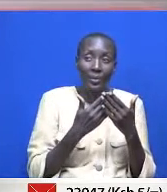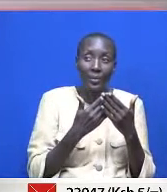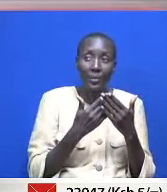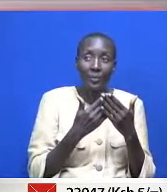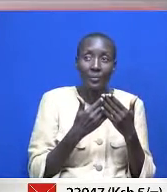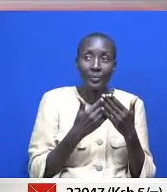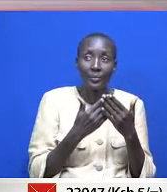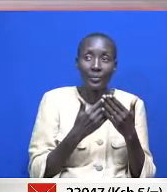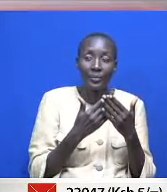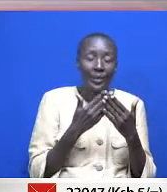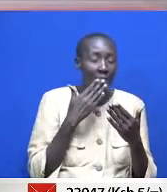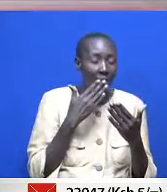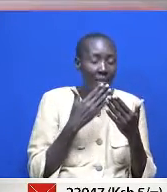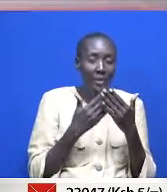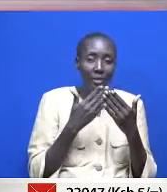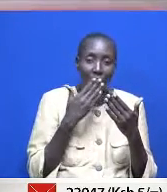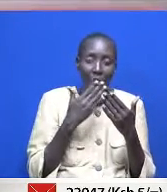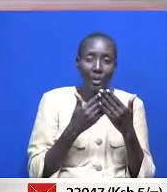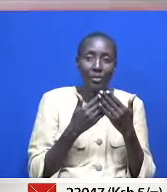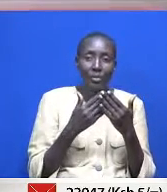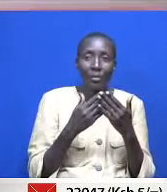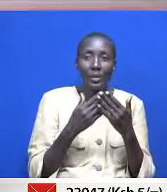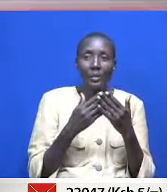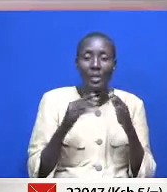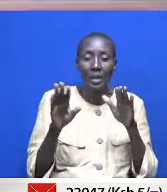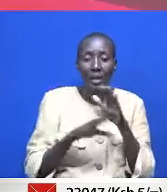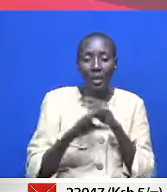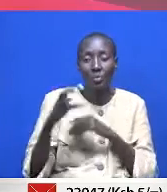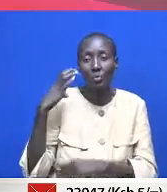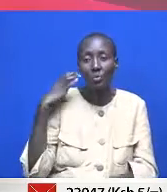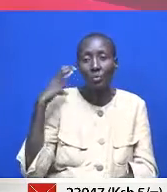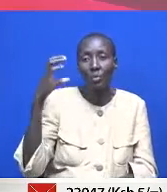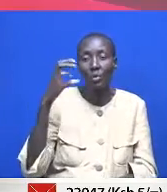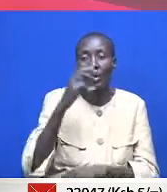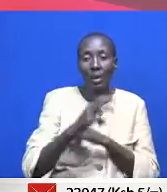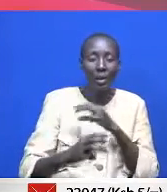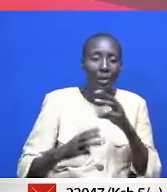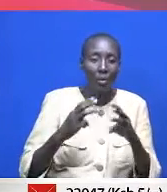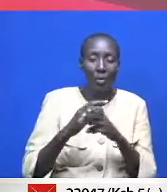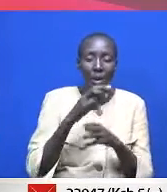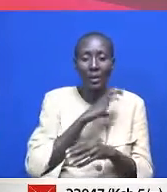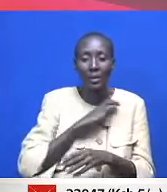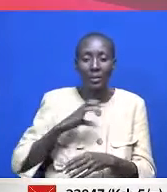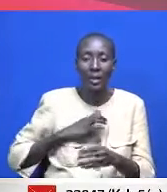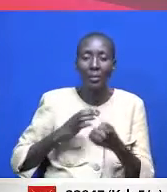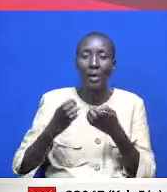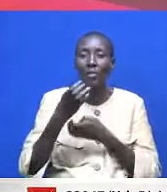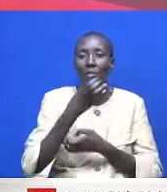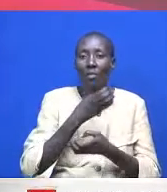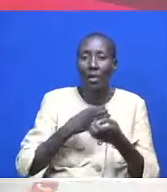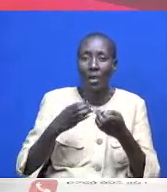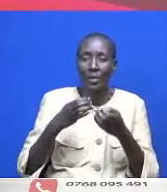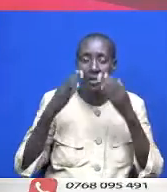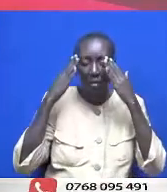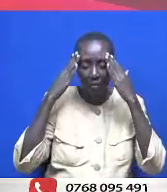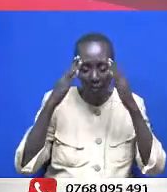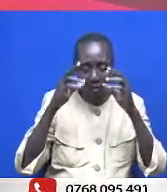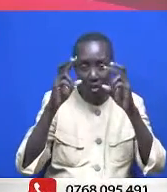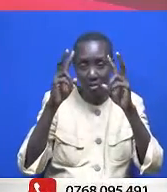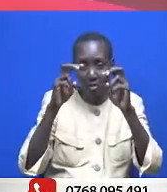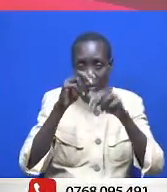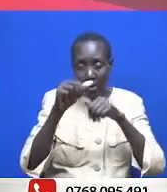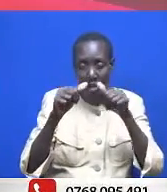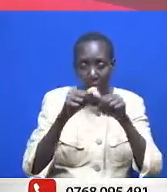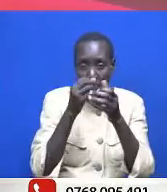Kitoni. Asante sana. Ambaye ni mwenyekiti, naibu mwenyekiti World Chamber of Commerce, ukichanganua masala kuhusu biashara